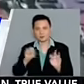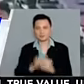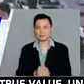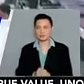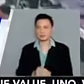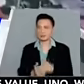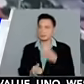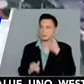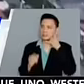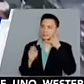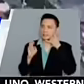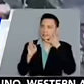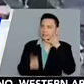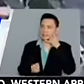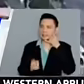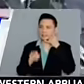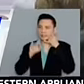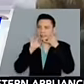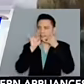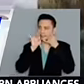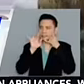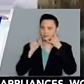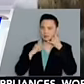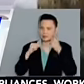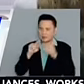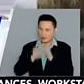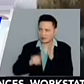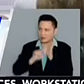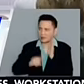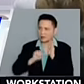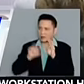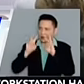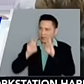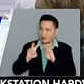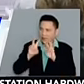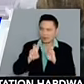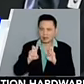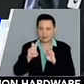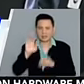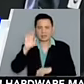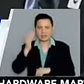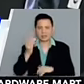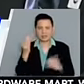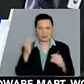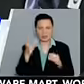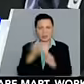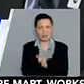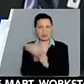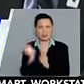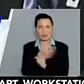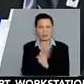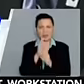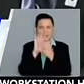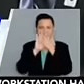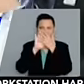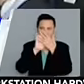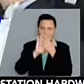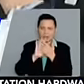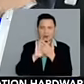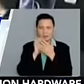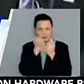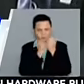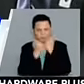Ang daming kasinungalingan, daming inconsistencies. Kaya ang tanong pa rin ng bayan, hindi nga ba